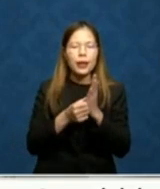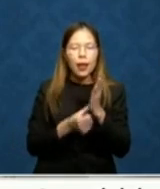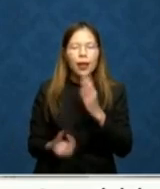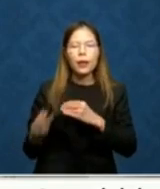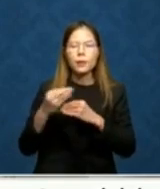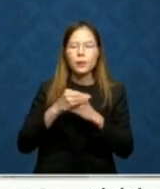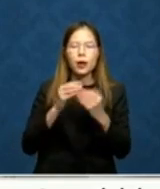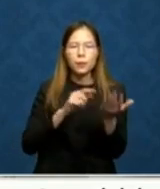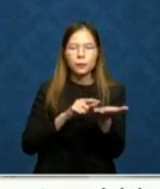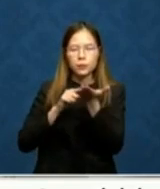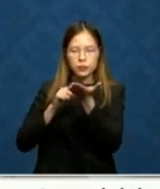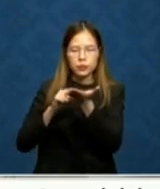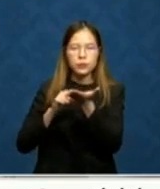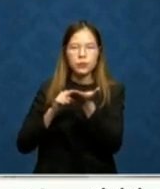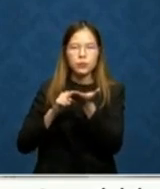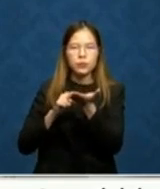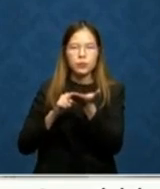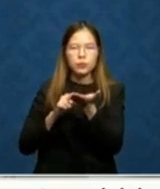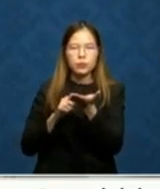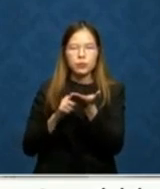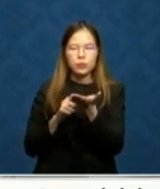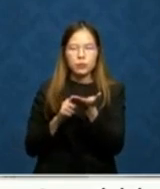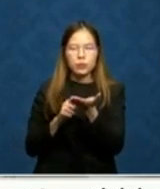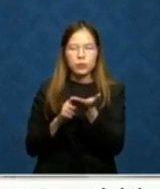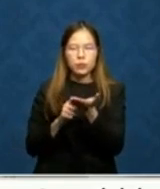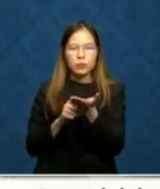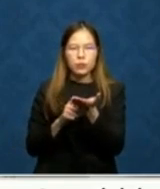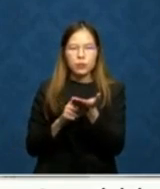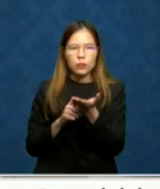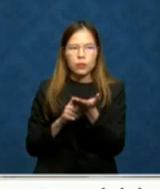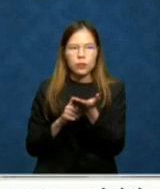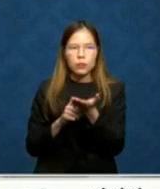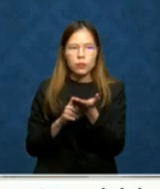ติมนั้นเนี่ยสิ่งหนึ่งเนี่ยค่ะ